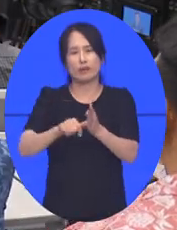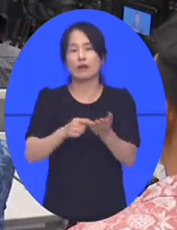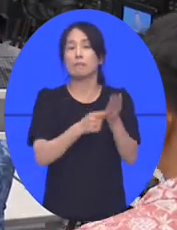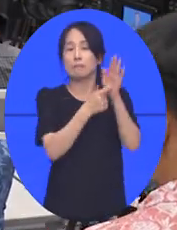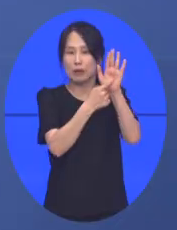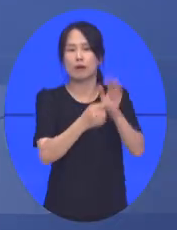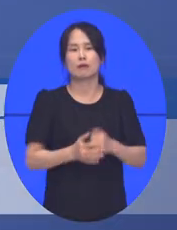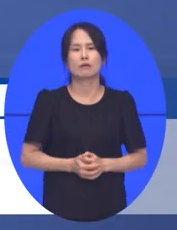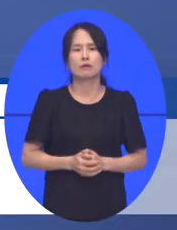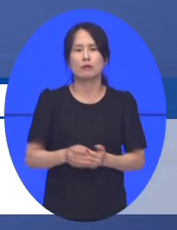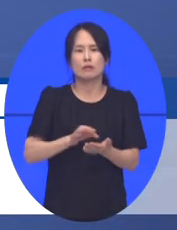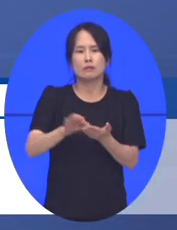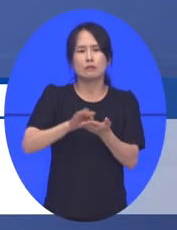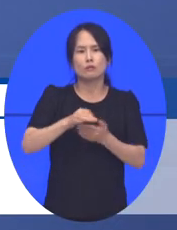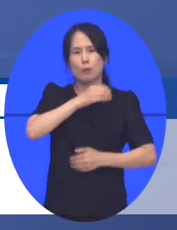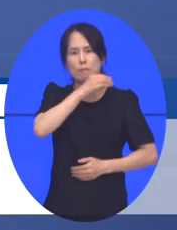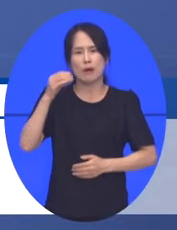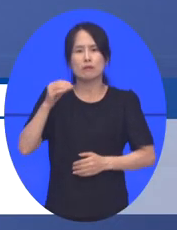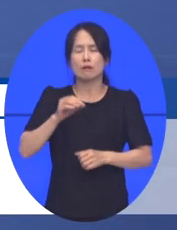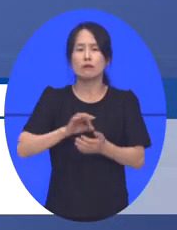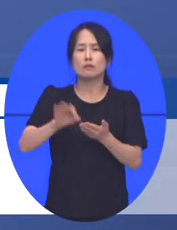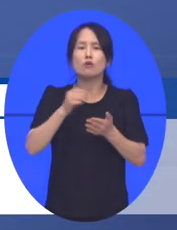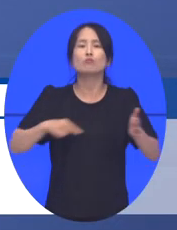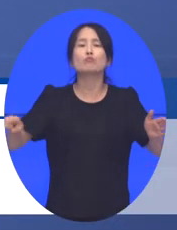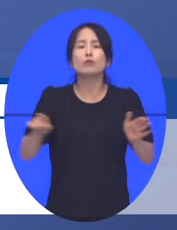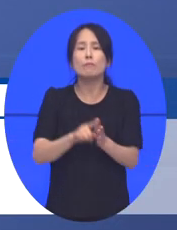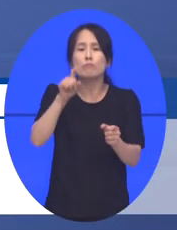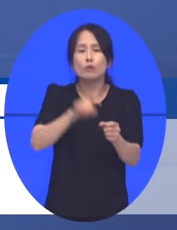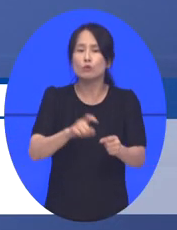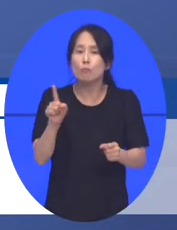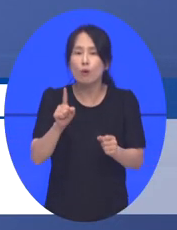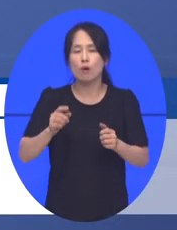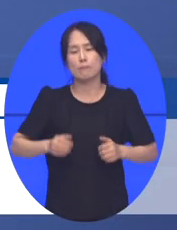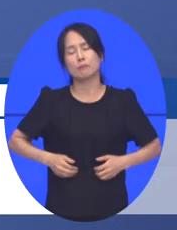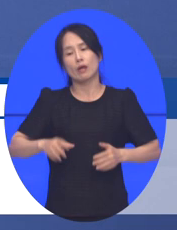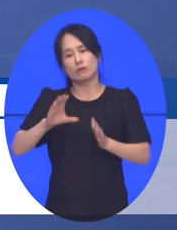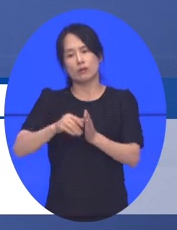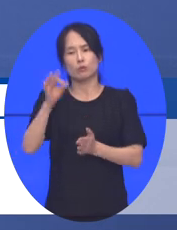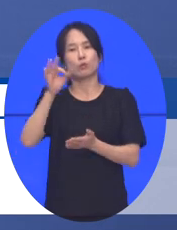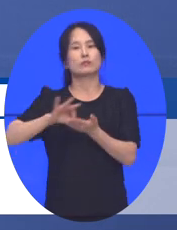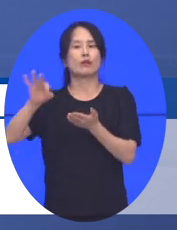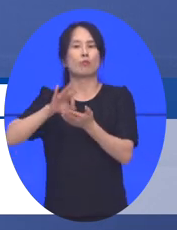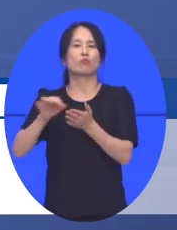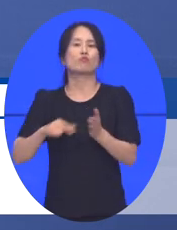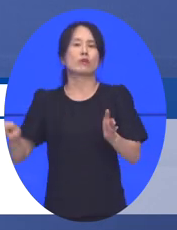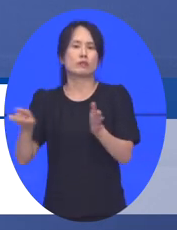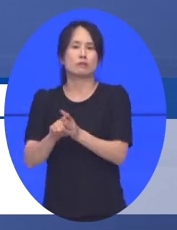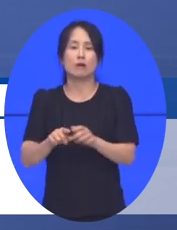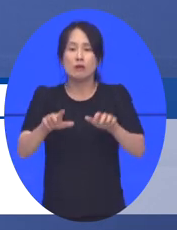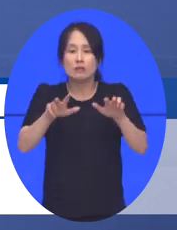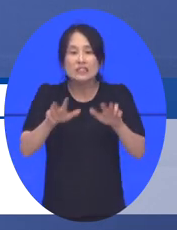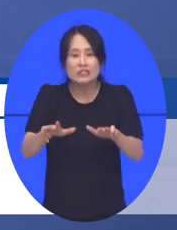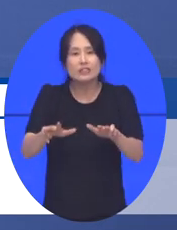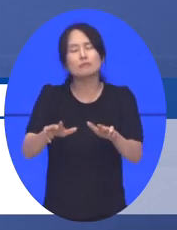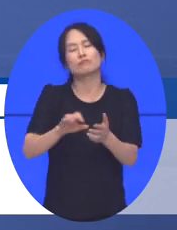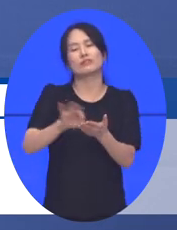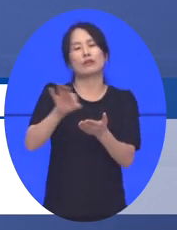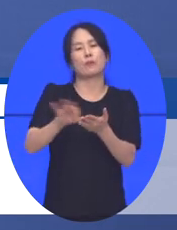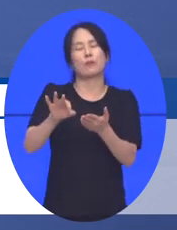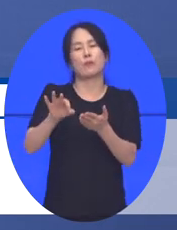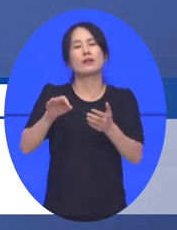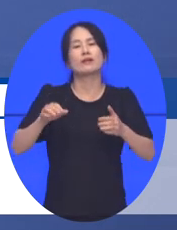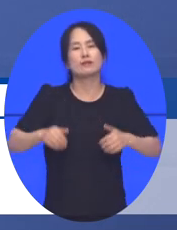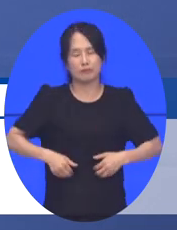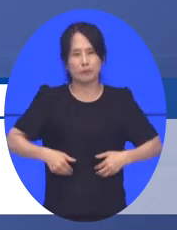밝혔습니다 재정 건전성을 추구하는 이유는 필요할 때 돈을 쓰기 위해서이고 지금이 돈을 써야 할